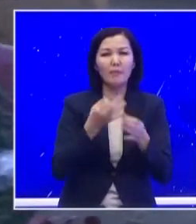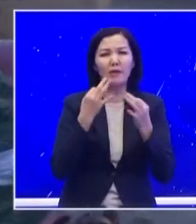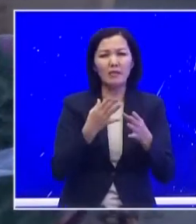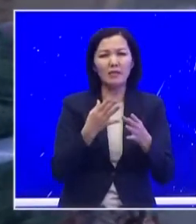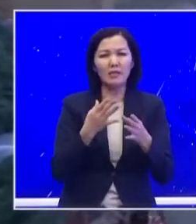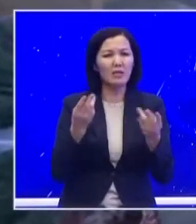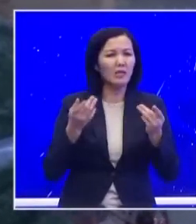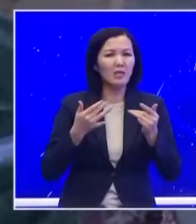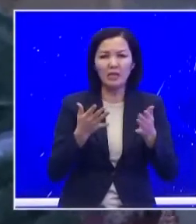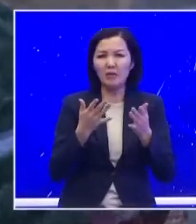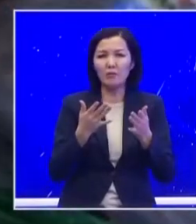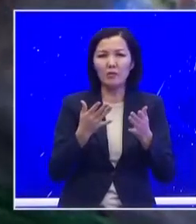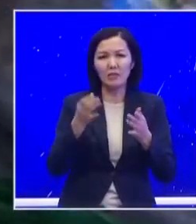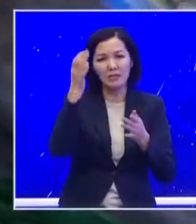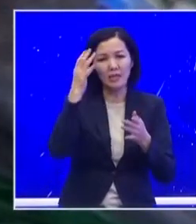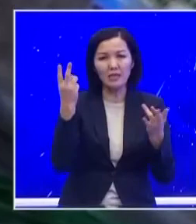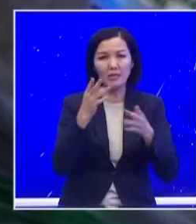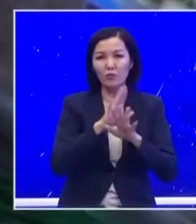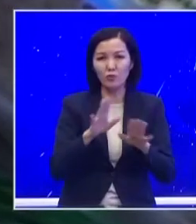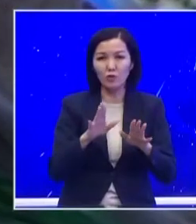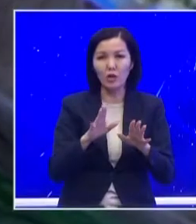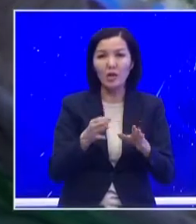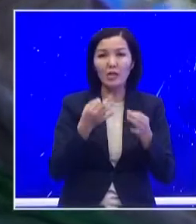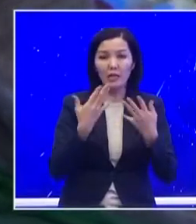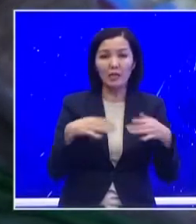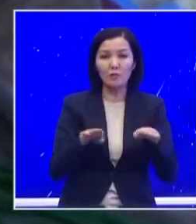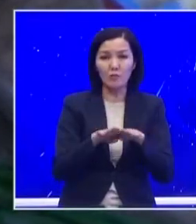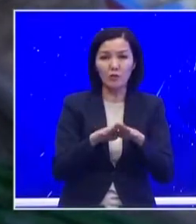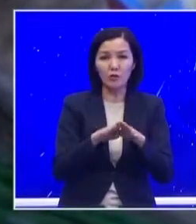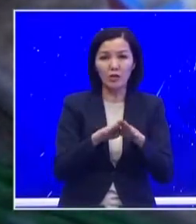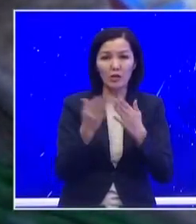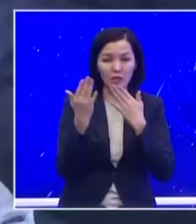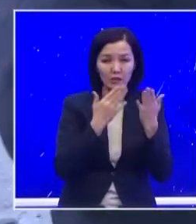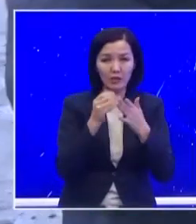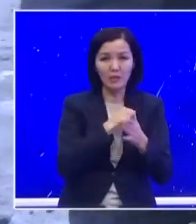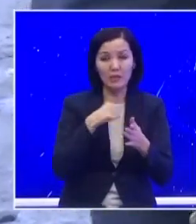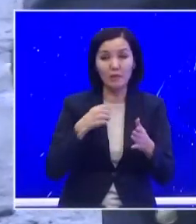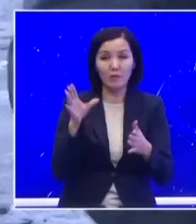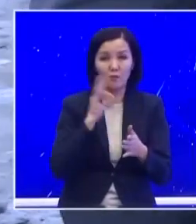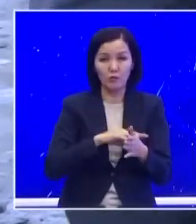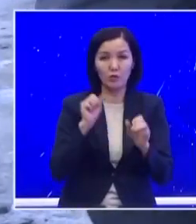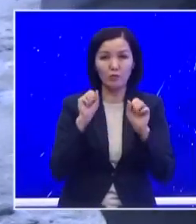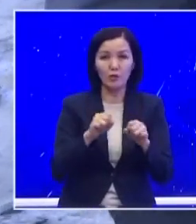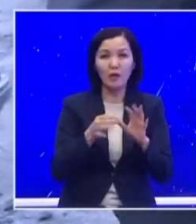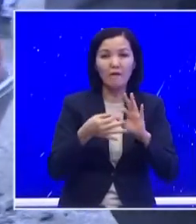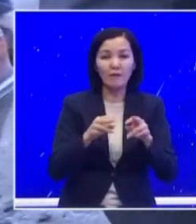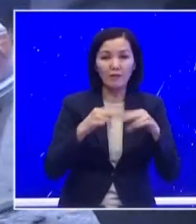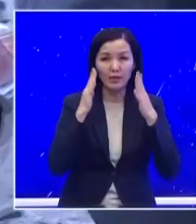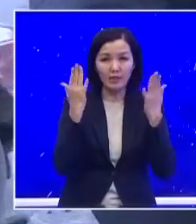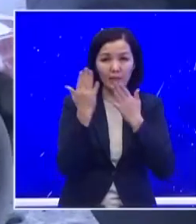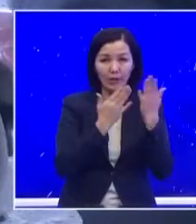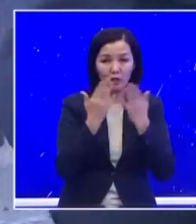фейерверков не требует специальных знаний и навыков. Такие изделия можно без труда использовать самостоятельно, если внимательно прочитать